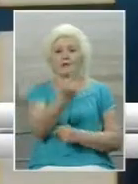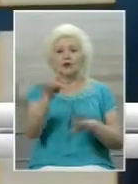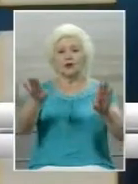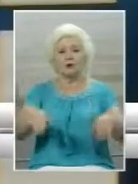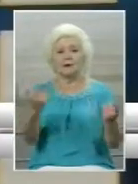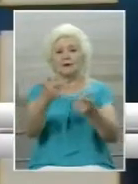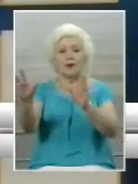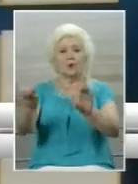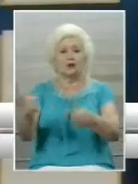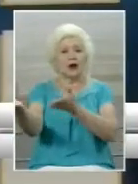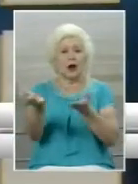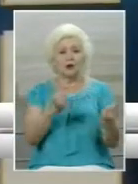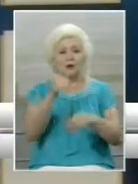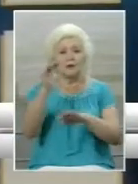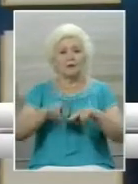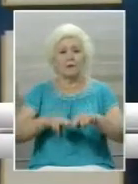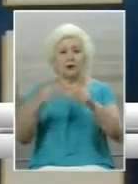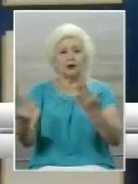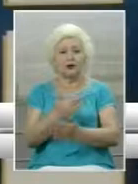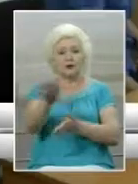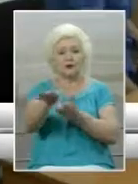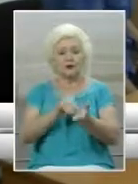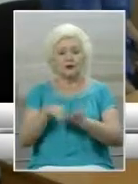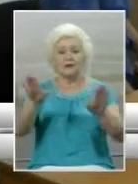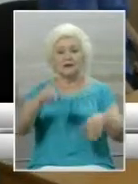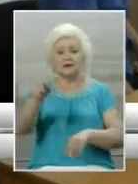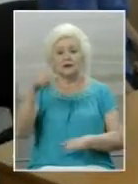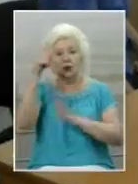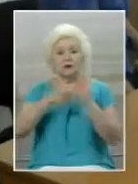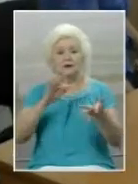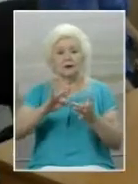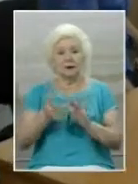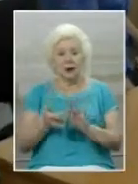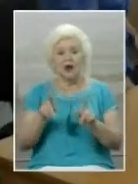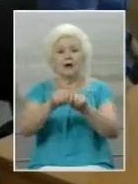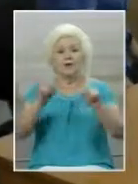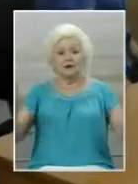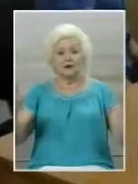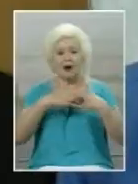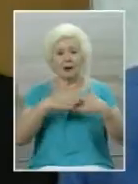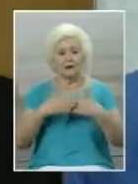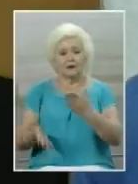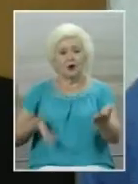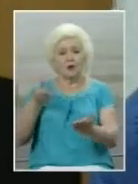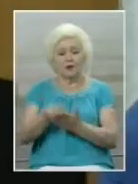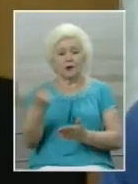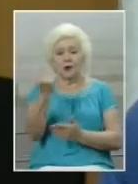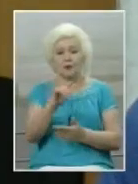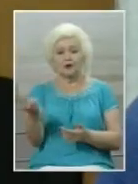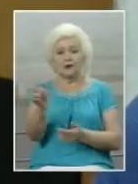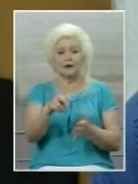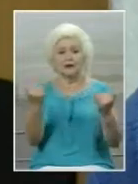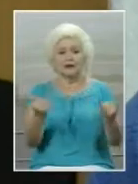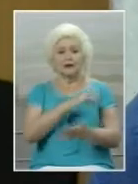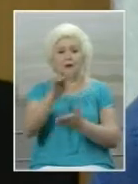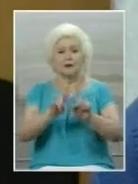де можна отримати паспорти нового зразка, місцеві жителі дізналися із соцмереж. Відкриття активно анонсували. Першими прийшли сьогодні